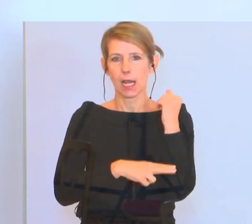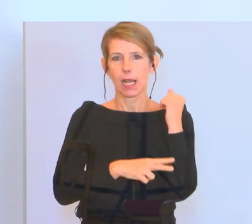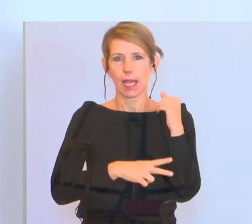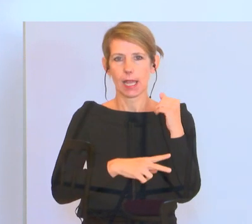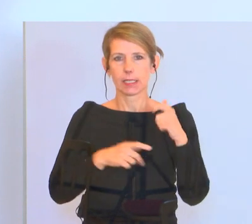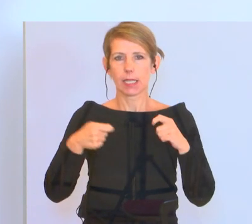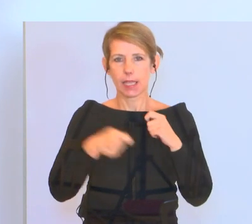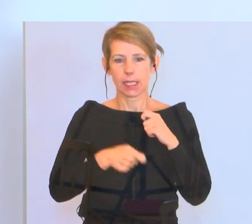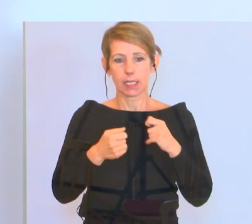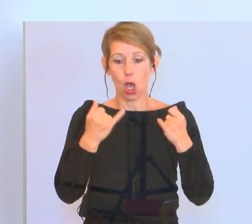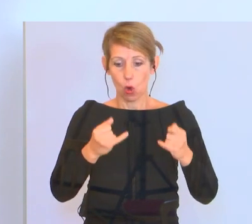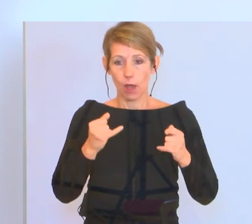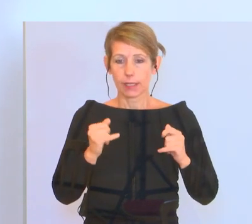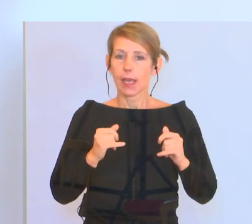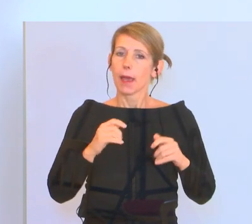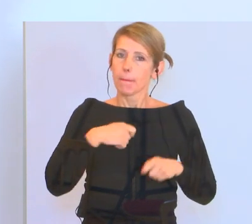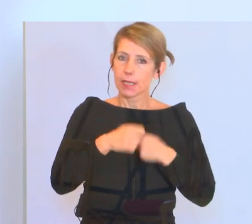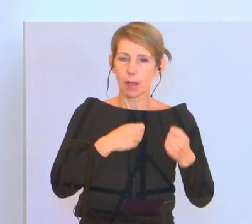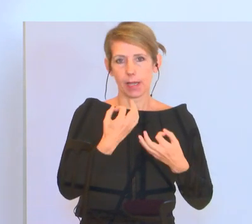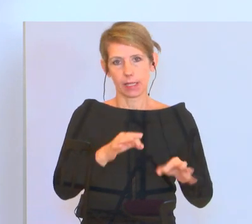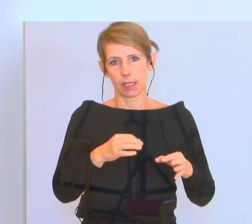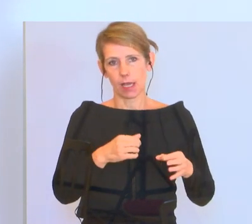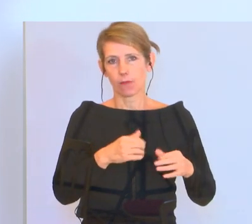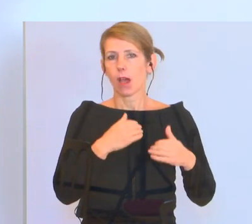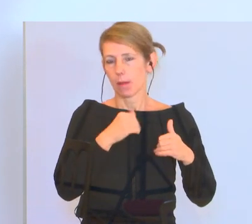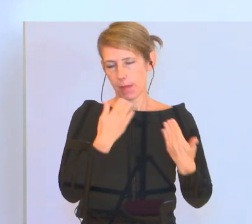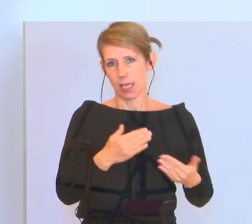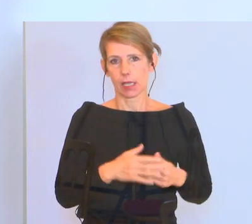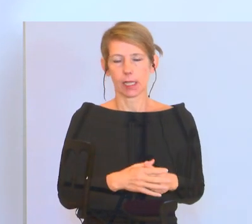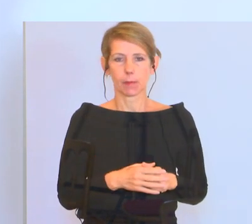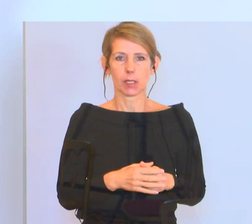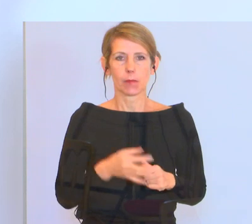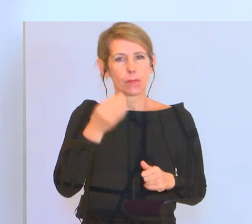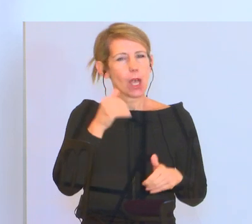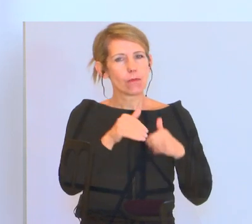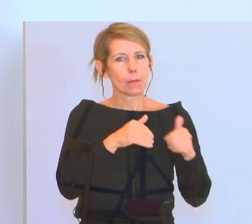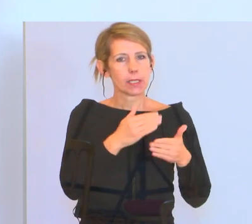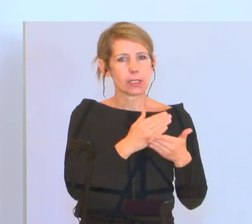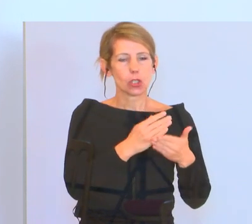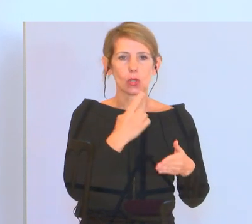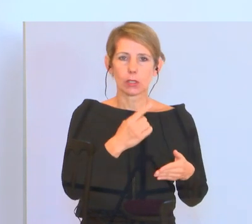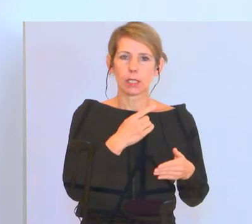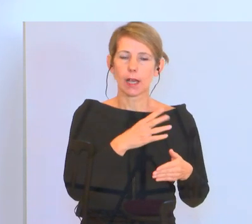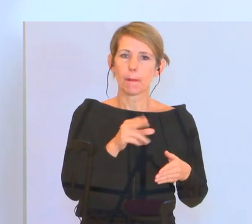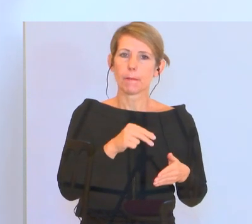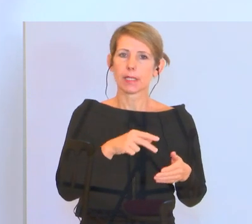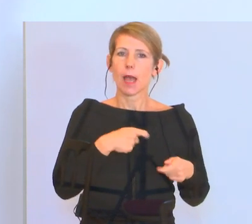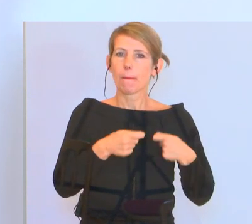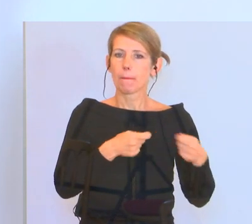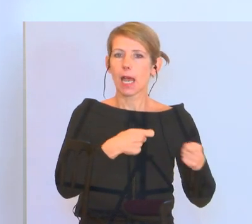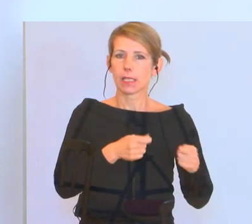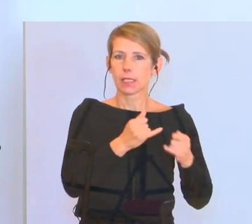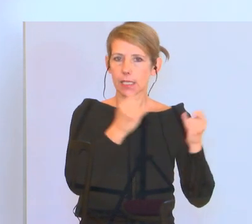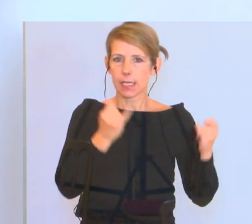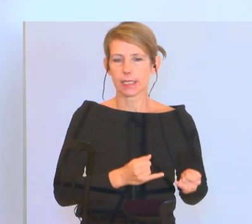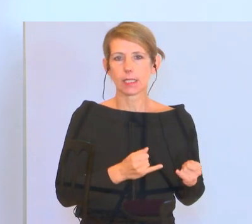heute hier mitwirken dürfen. Frau Bundesministerin Schramböck hat eingangs die von Zukunft Lehre Österreich mit dem Market-Institut initiierte Studie zu